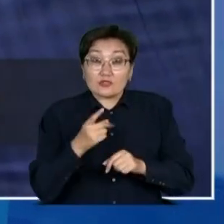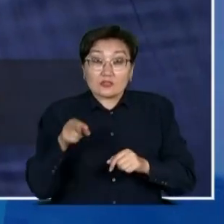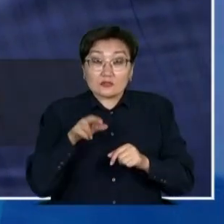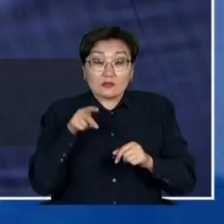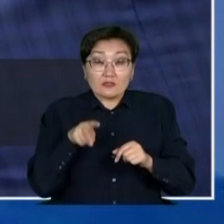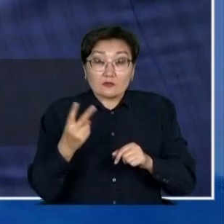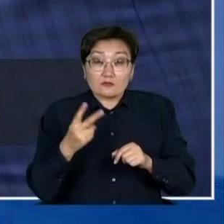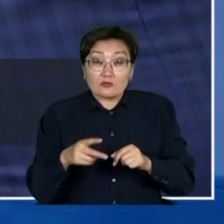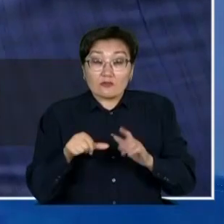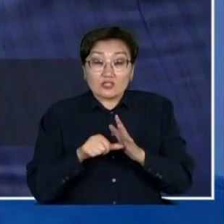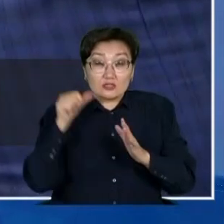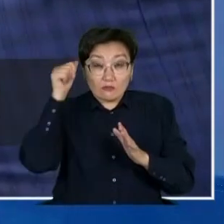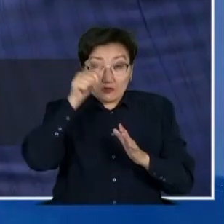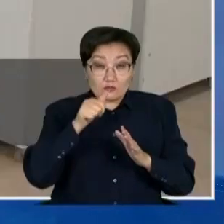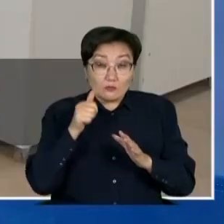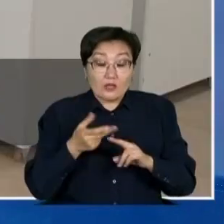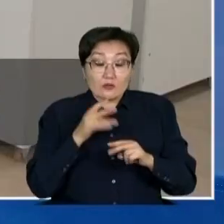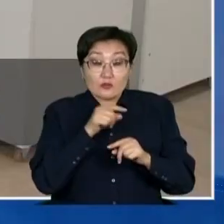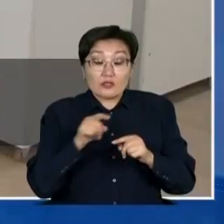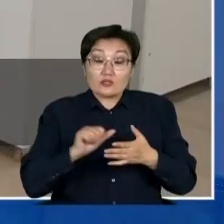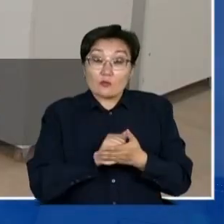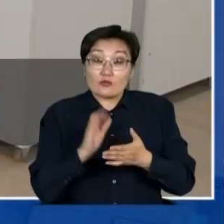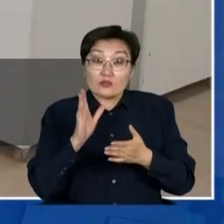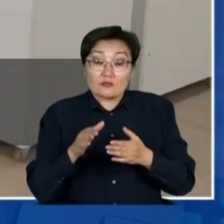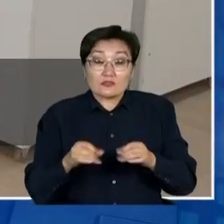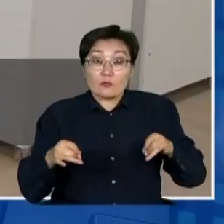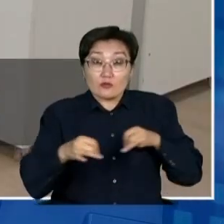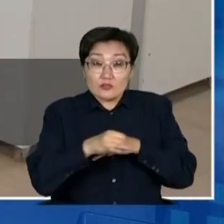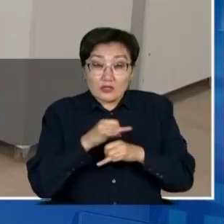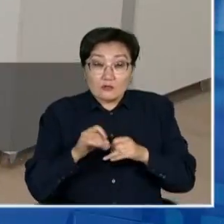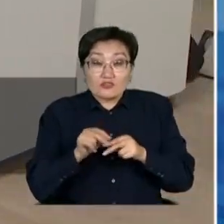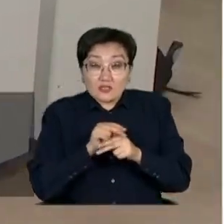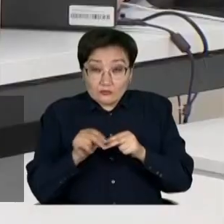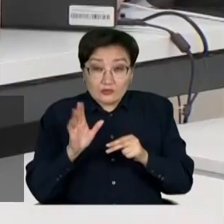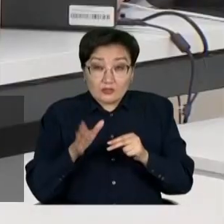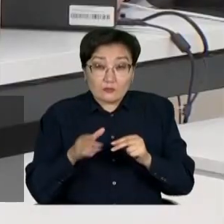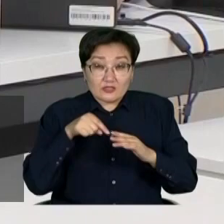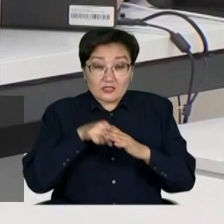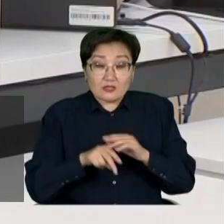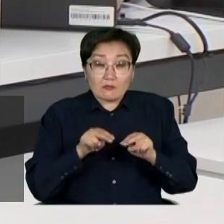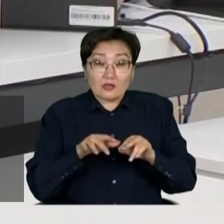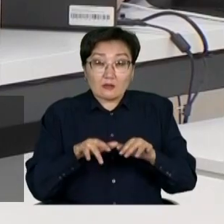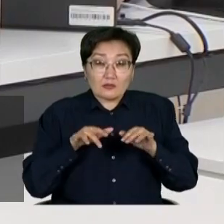1 января 2026. За это время документ будет дорабатываться и совершенствоваться в стенах парламента.